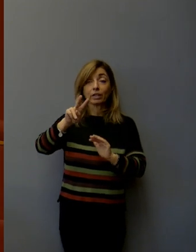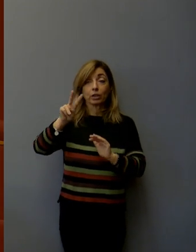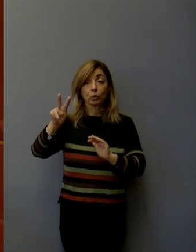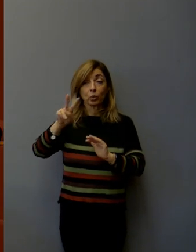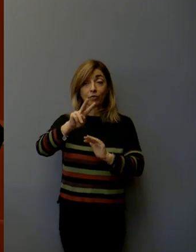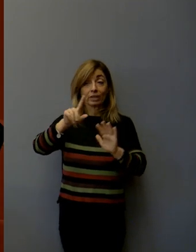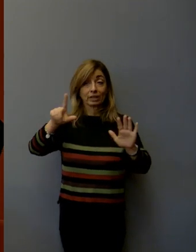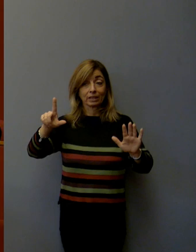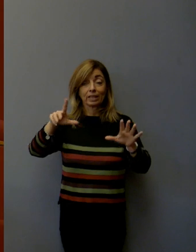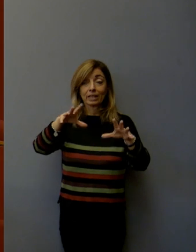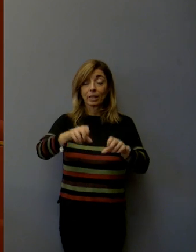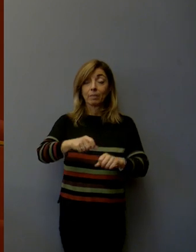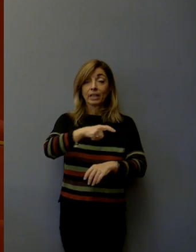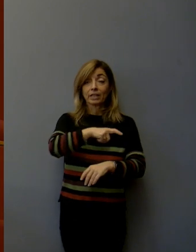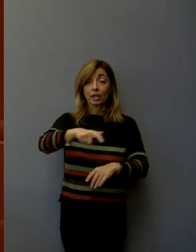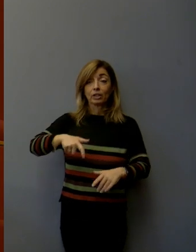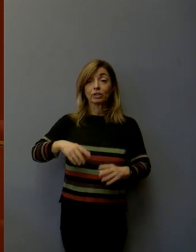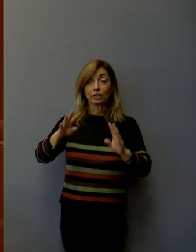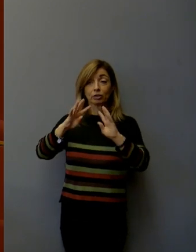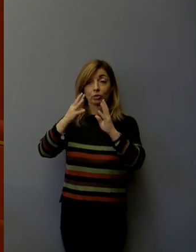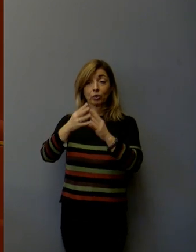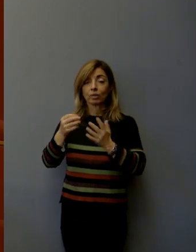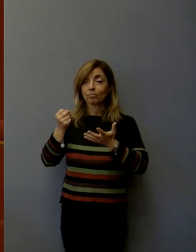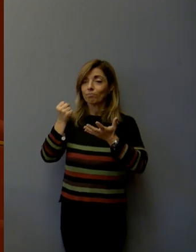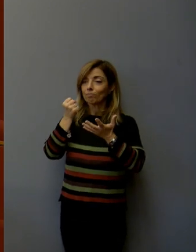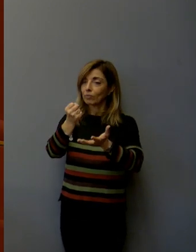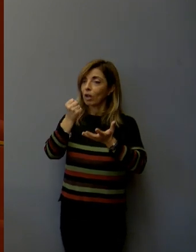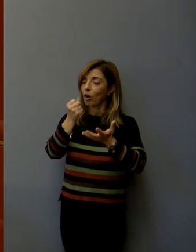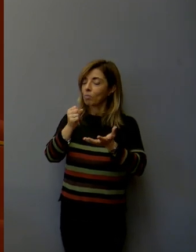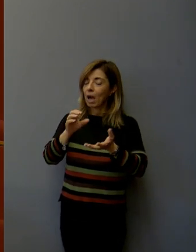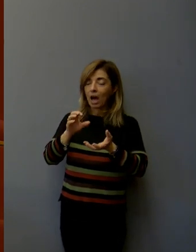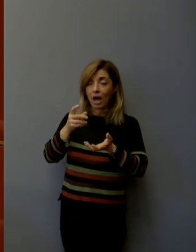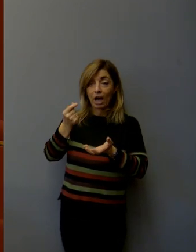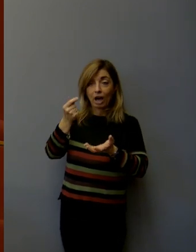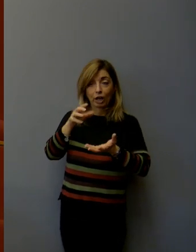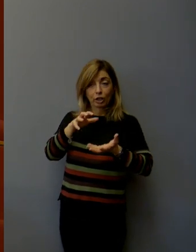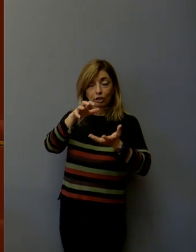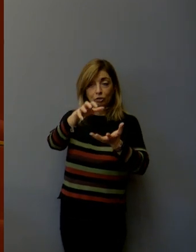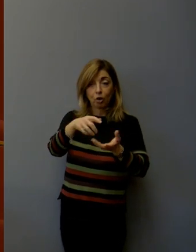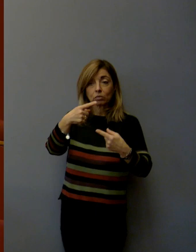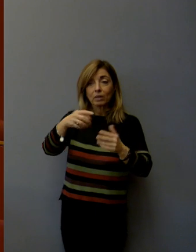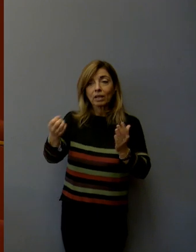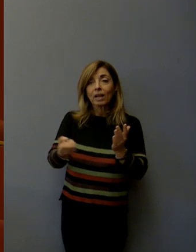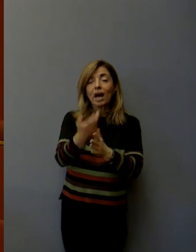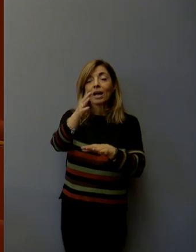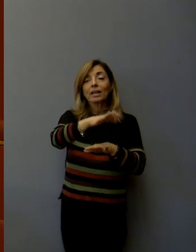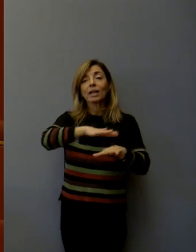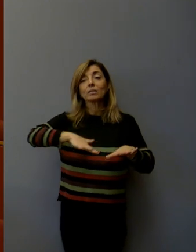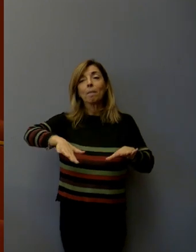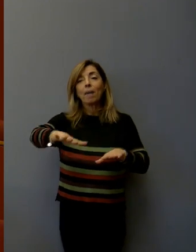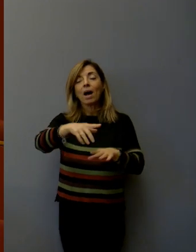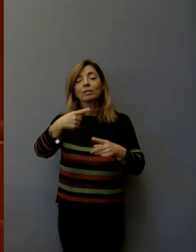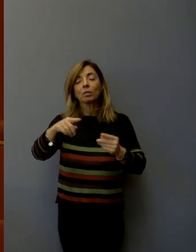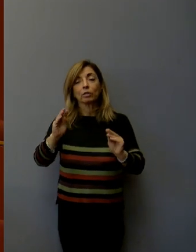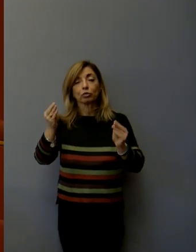e l'aggiunta a destinare maggiori risorse per la individuazione e la realizzazione di spazi cittadini per la creatività giovanile da gestire con